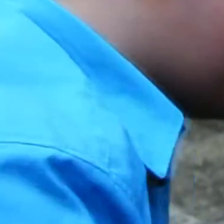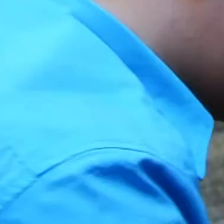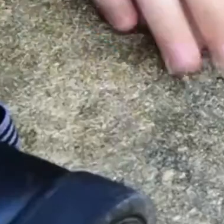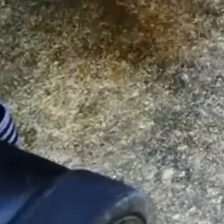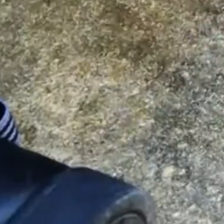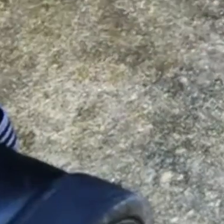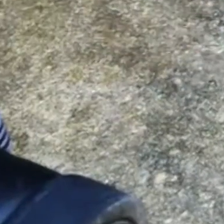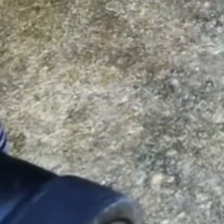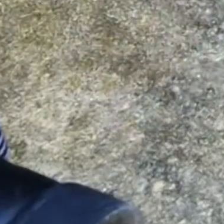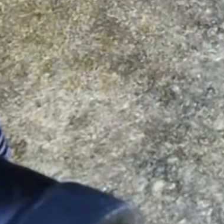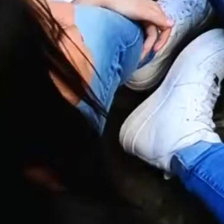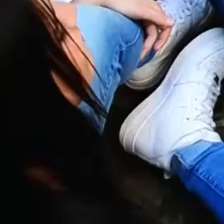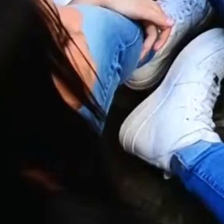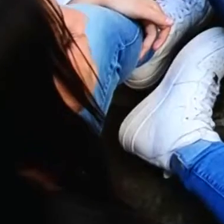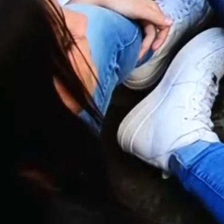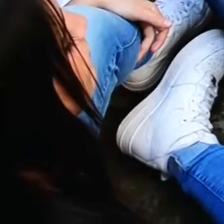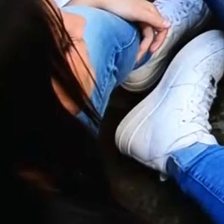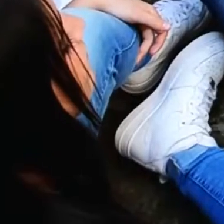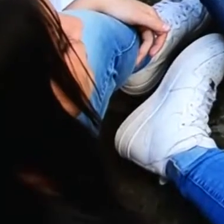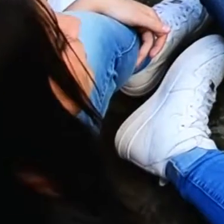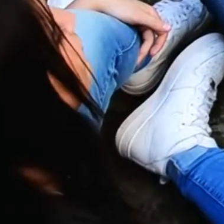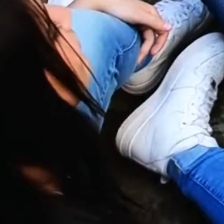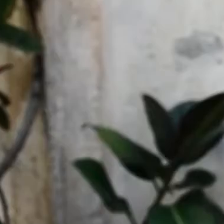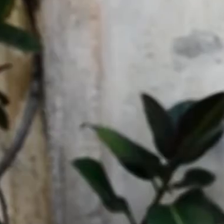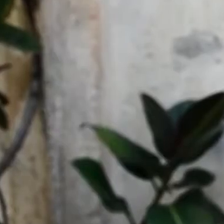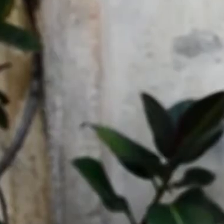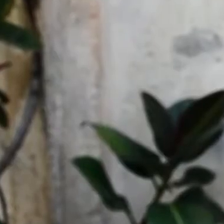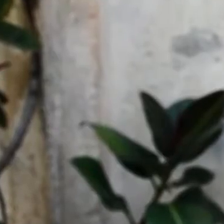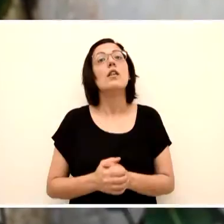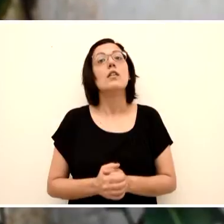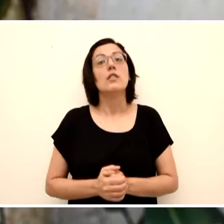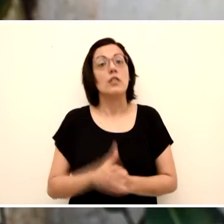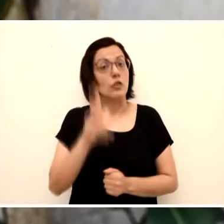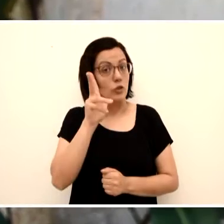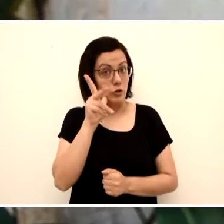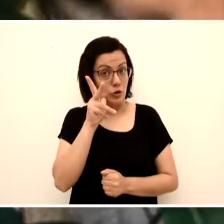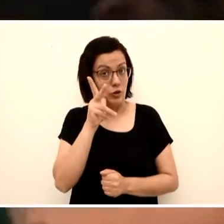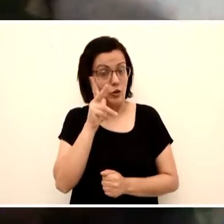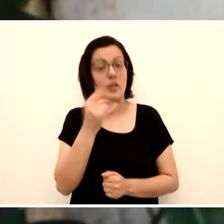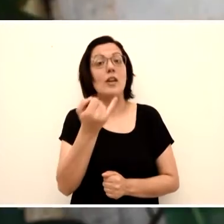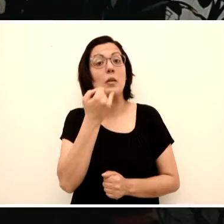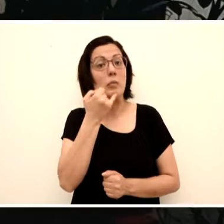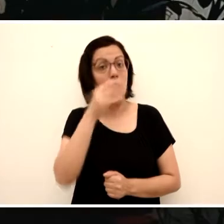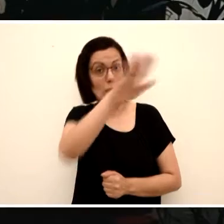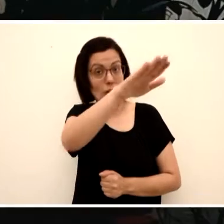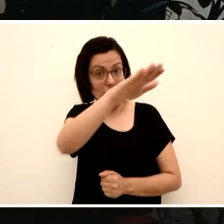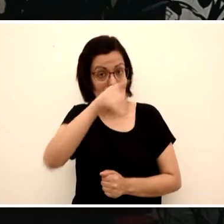ci puoi vente. I vo sbaglio a te indizi se sera. Te la una cama puoi arrivo.